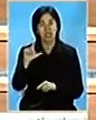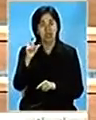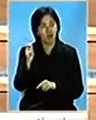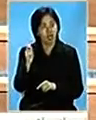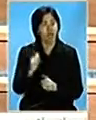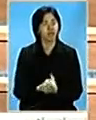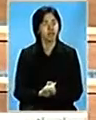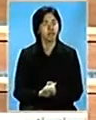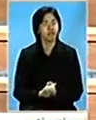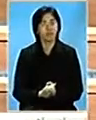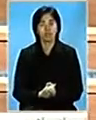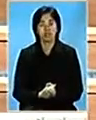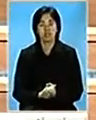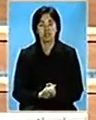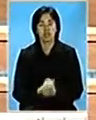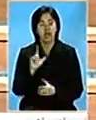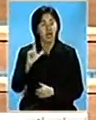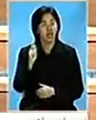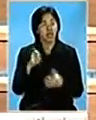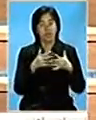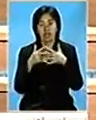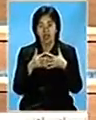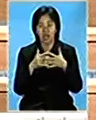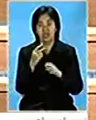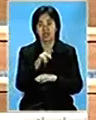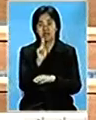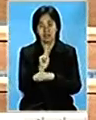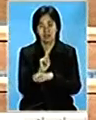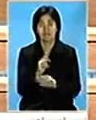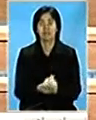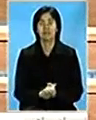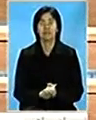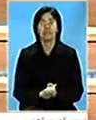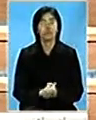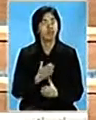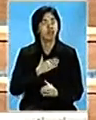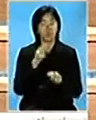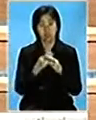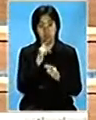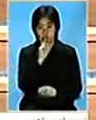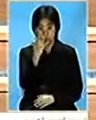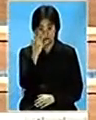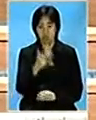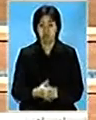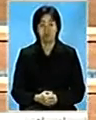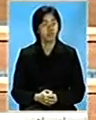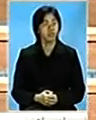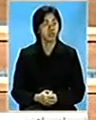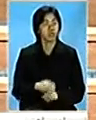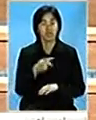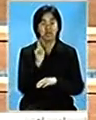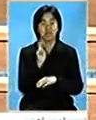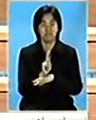สที่ลาสเวกัสท่านประธานผมไม่ได้เอ่ยชื่อใครนะครับท่านประธานที่